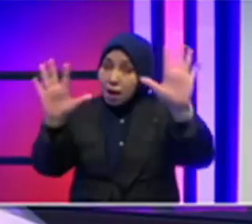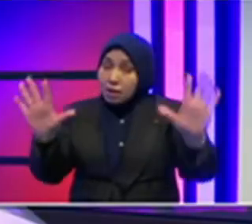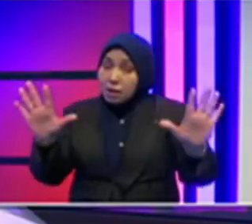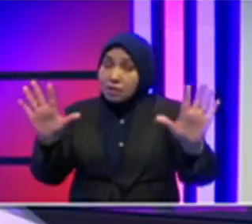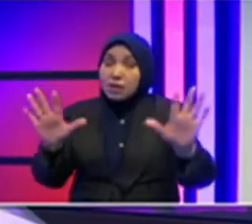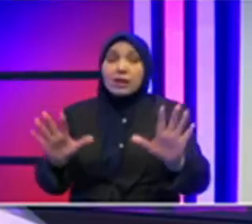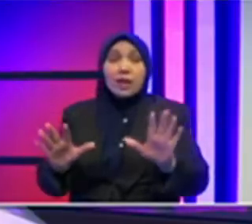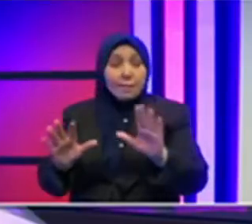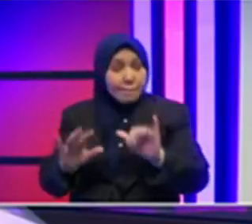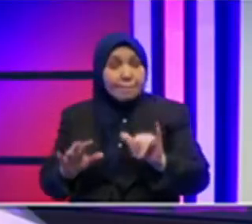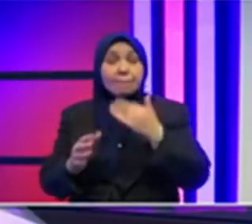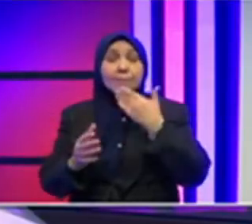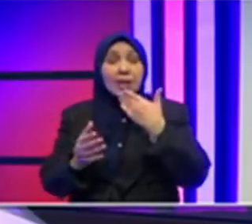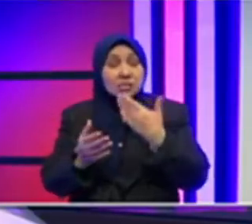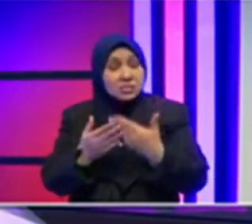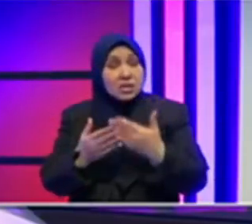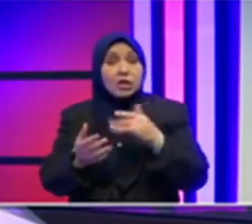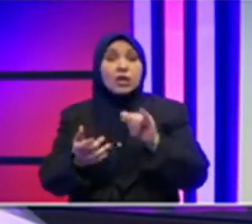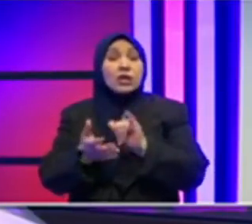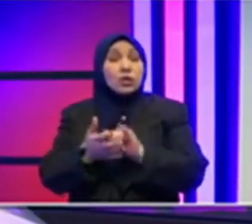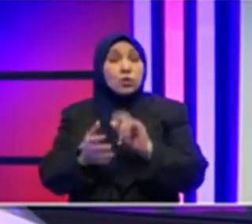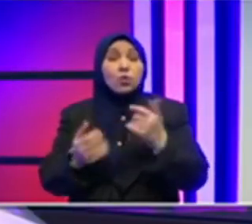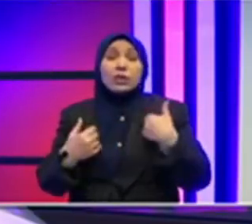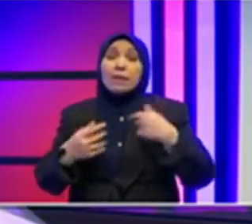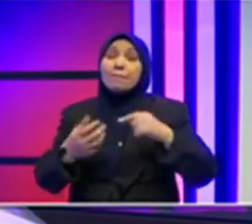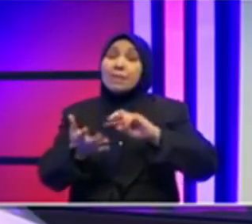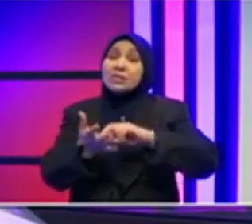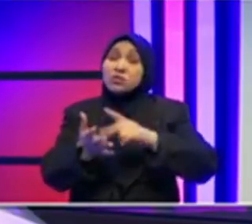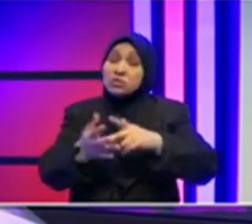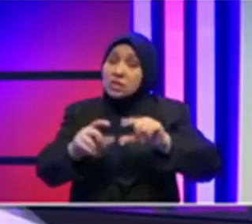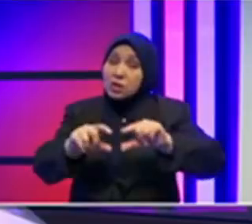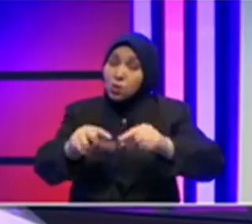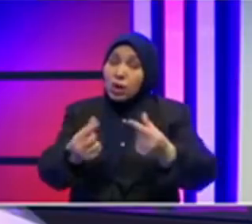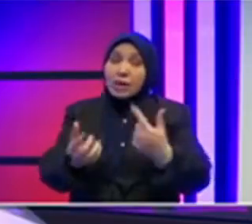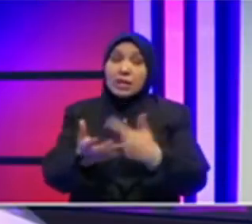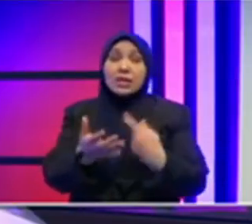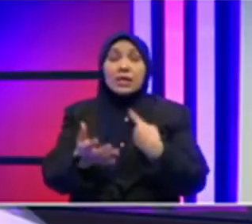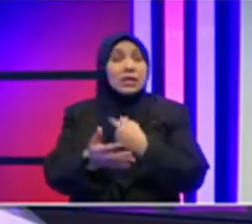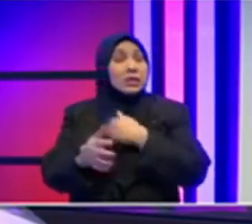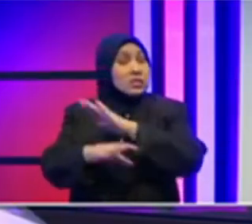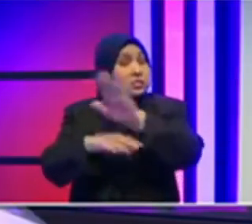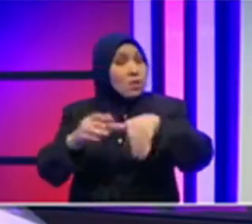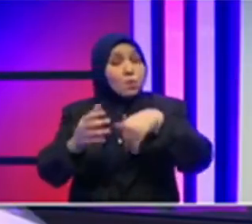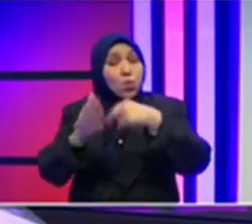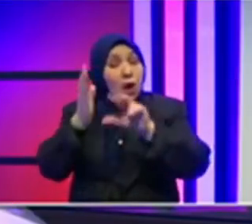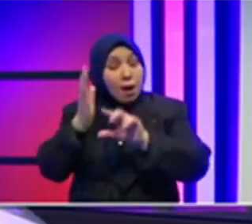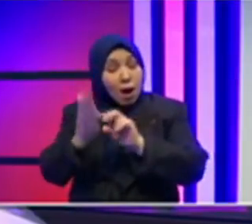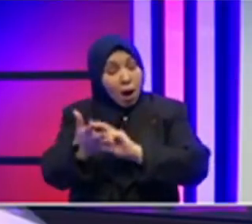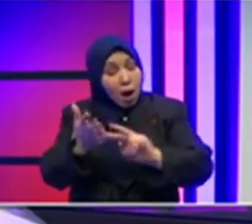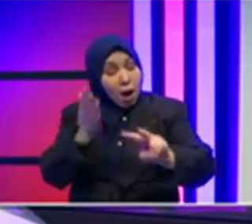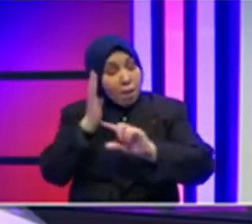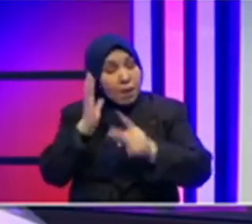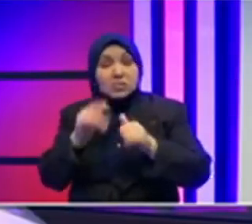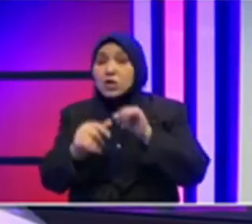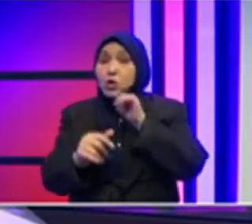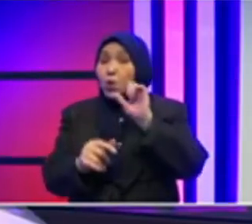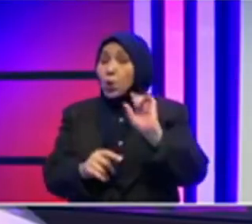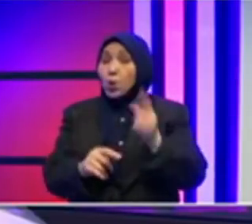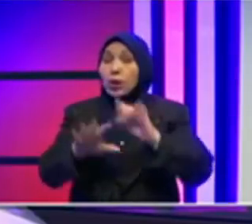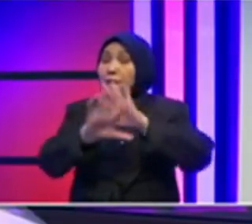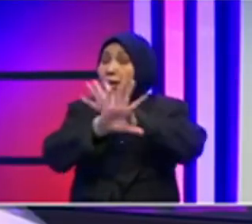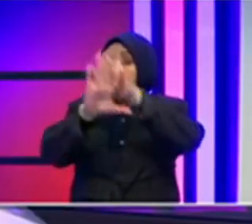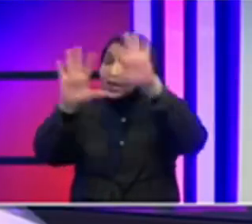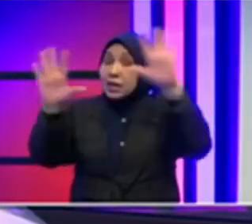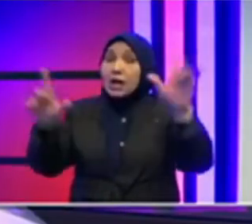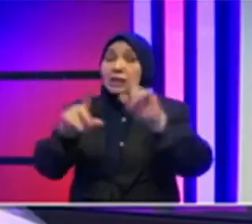Menarik perkataan munir, Ustaz, ya. Maksudnya Al-Quran ini, bila tuan-tuan kita semua baca, apa kesannya? Dia bukan sekadar dia terang,